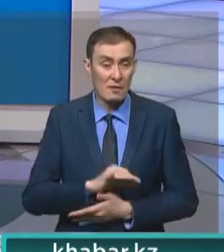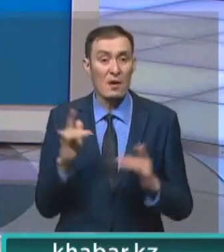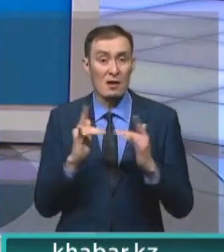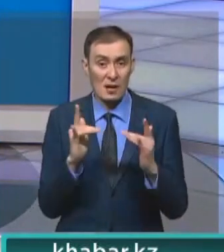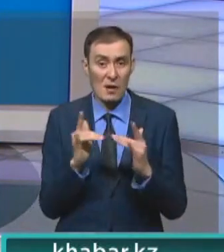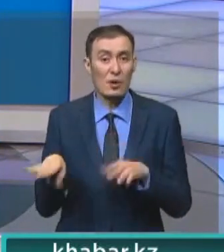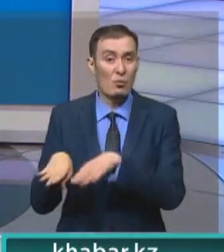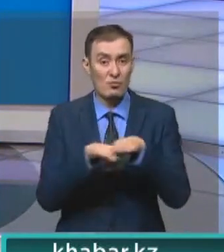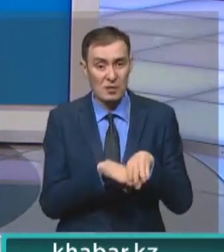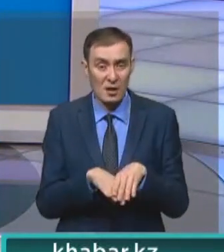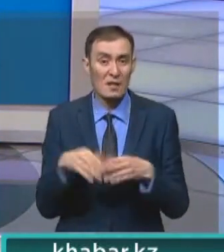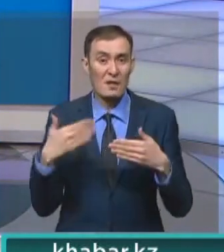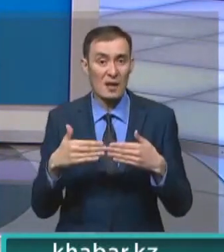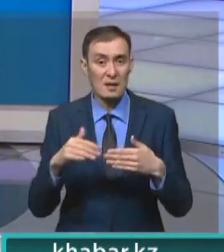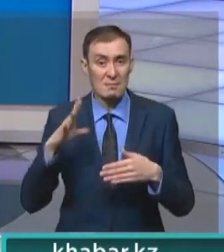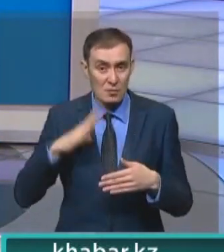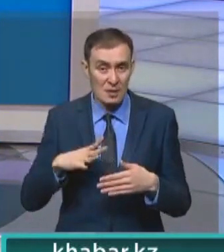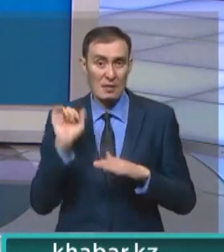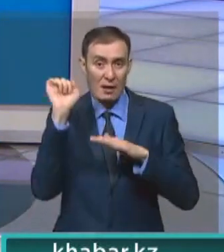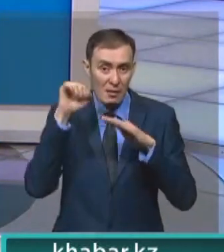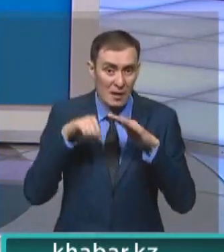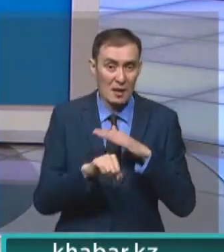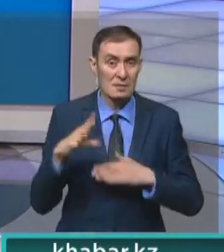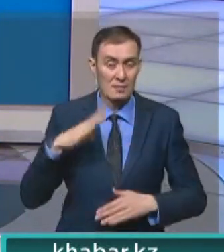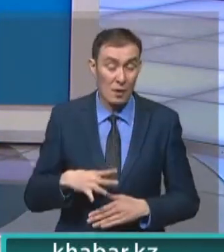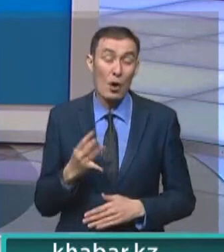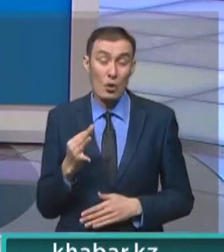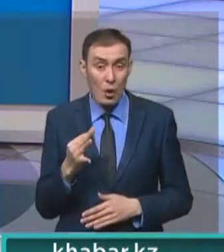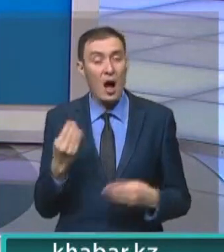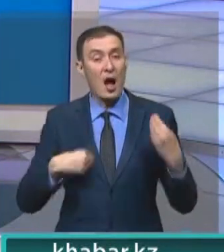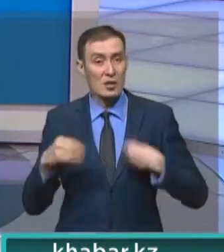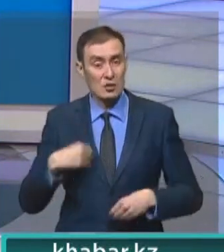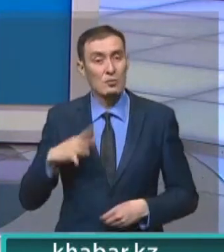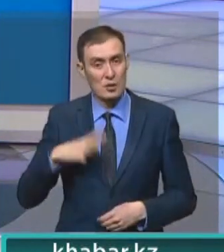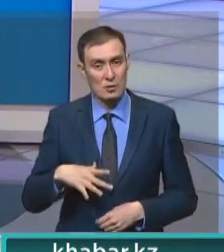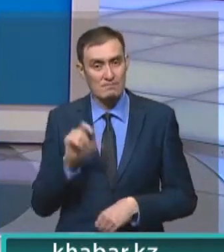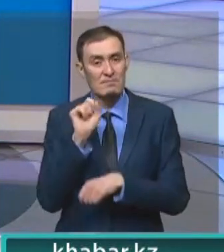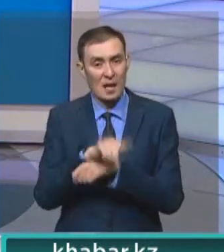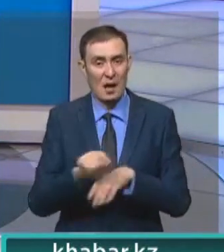Кровать, как у всех, в дверных проемах приходится, правда, наклонять голову, но вот одежду пришлось